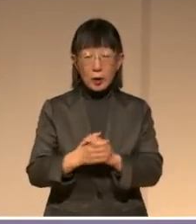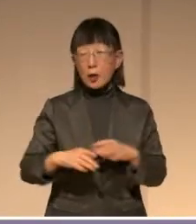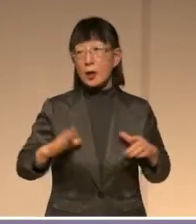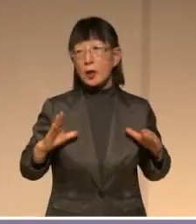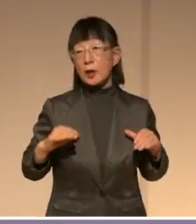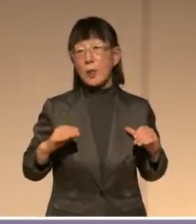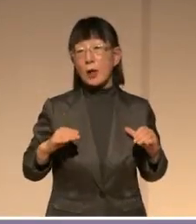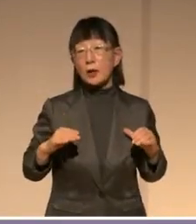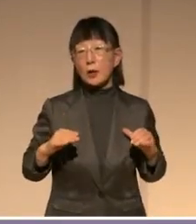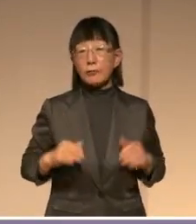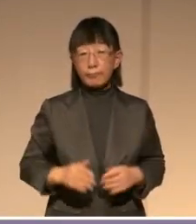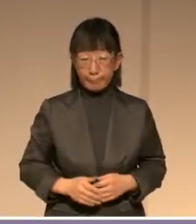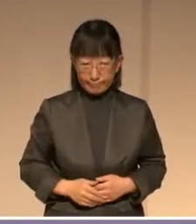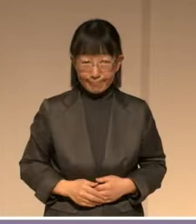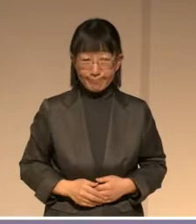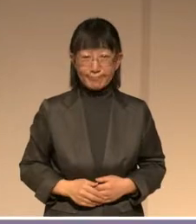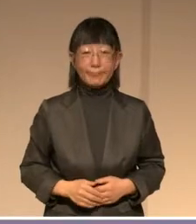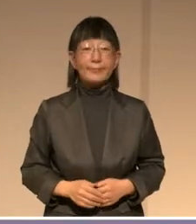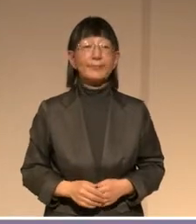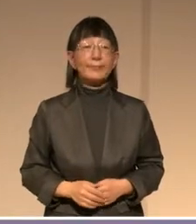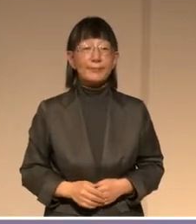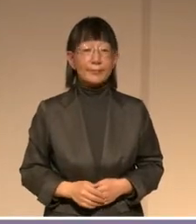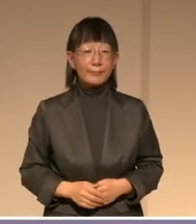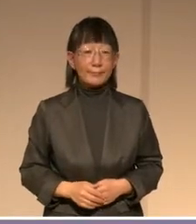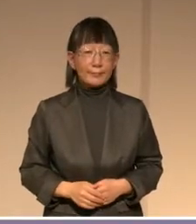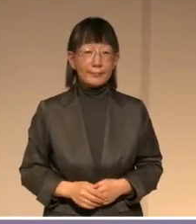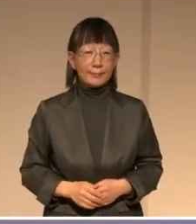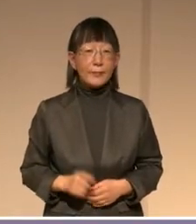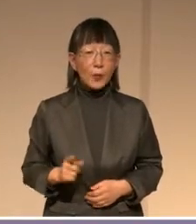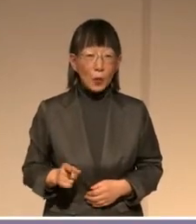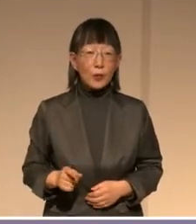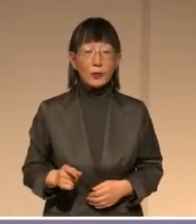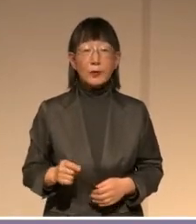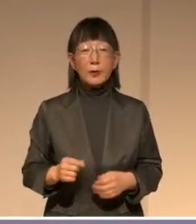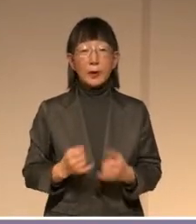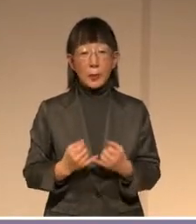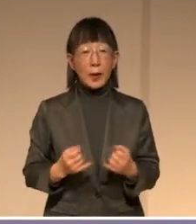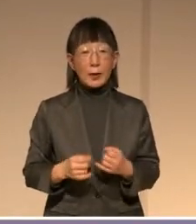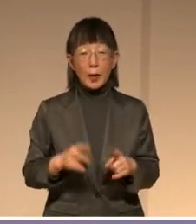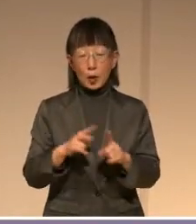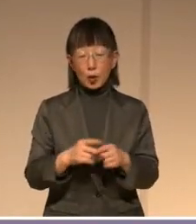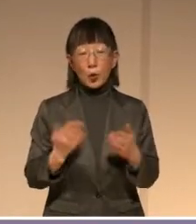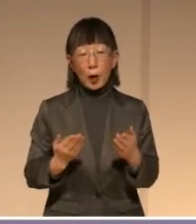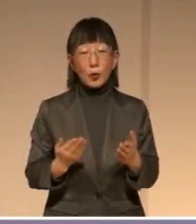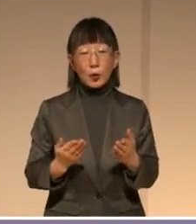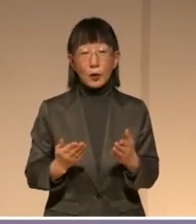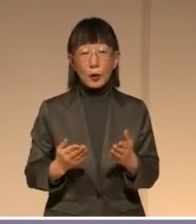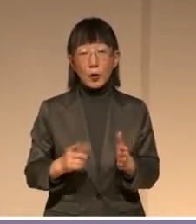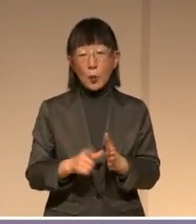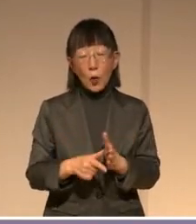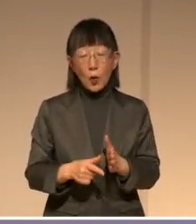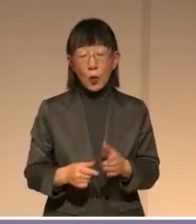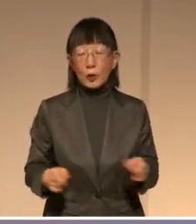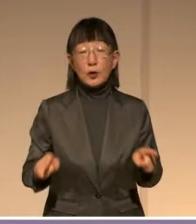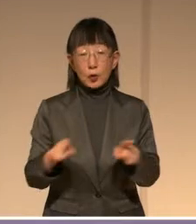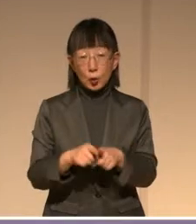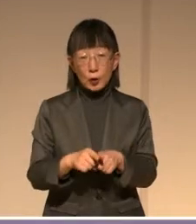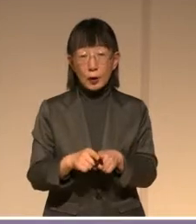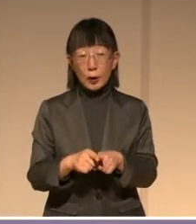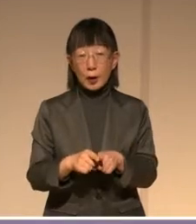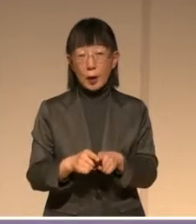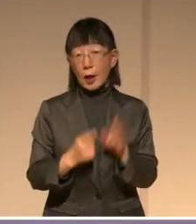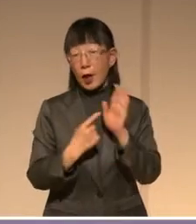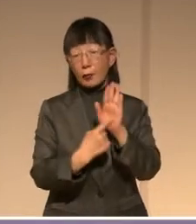か側転甘い語学はどうだってやる感じで僕もやっててますがこんなあね